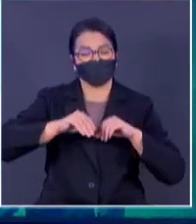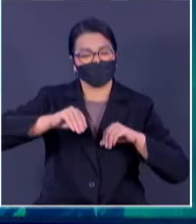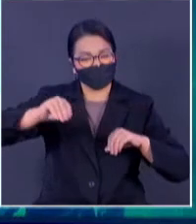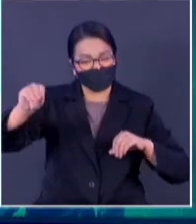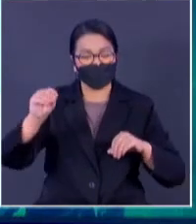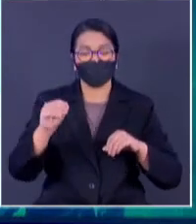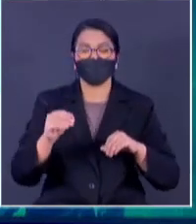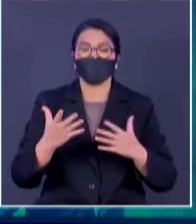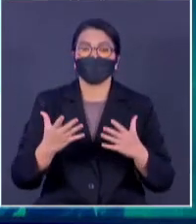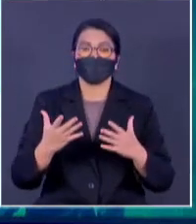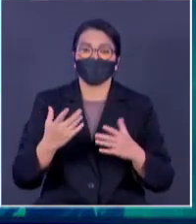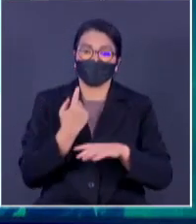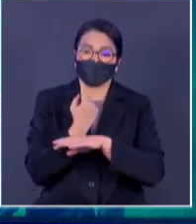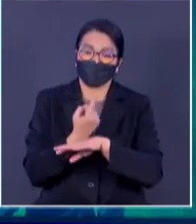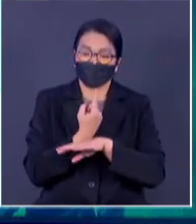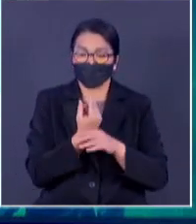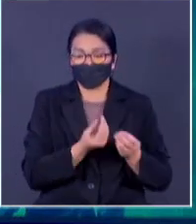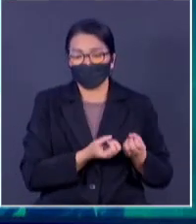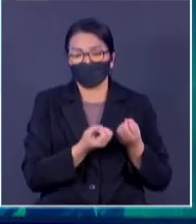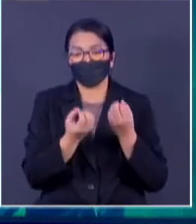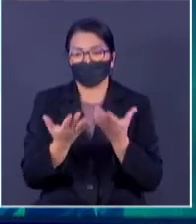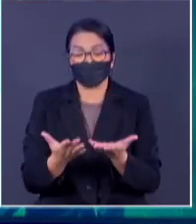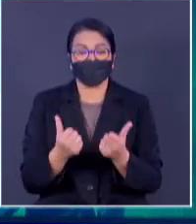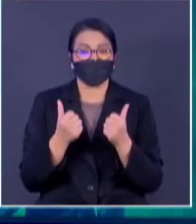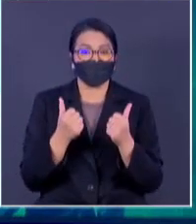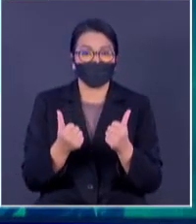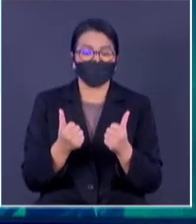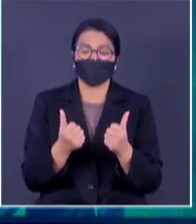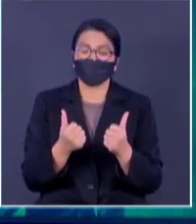างพื้นที่เข้ายากลำบากก็มีเฮลิคอปเตอร์แบบนี้แหละครับที่บินเข้าไปนะครับ